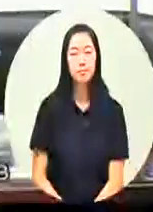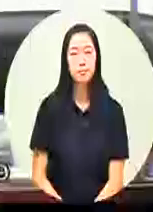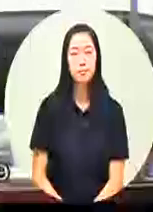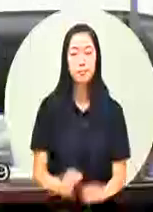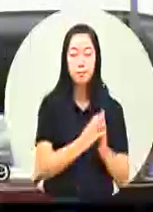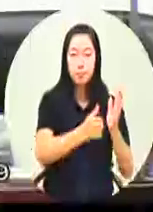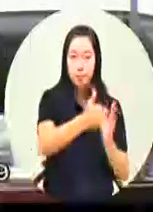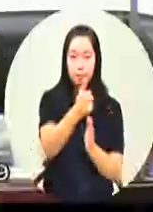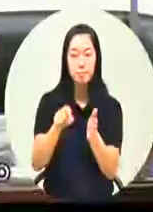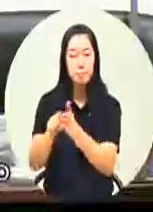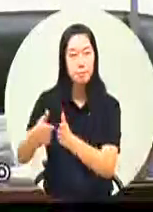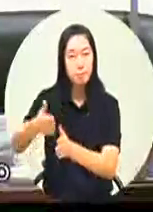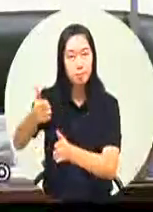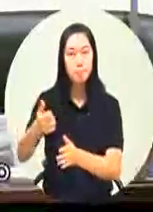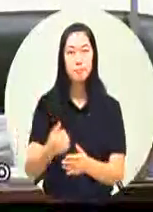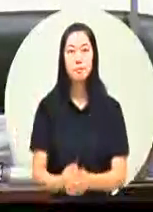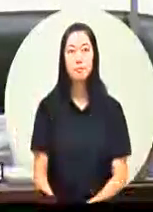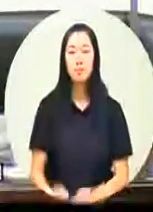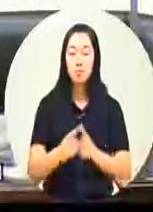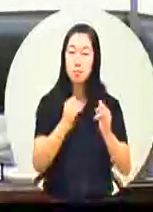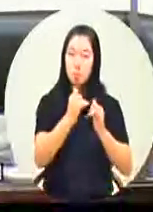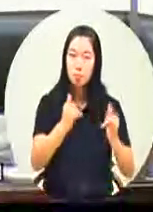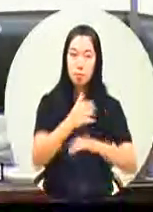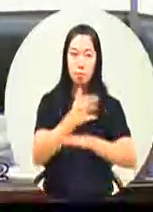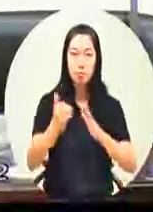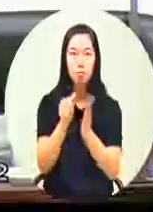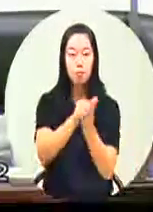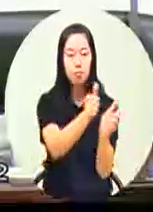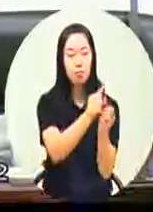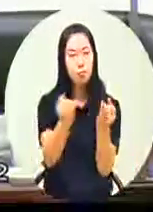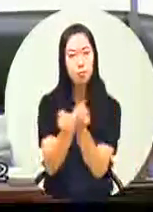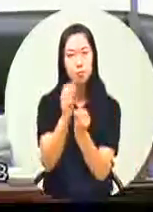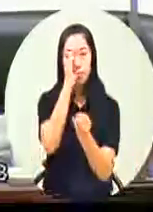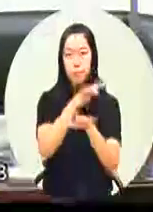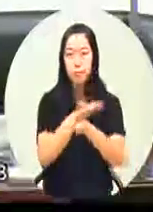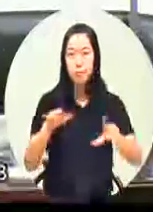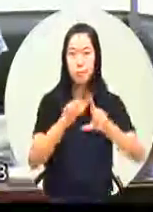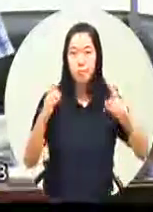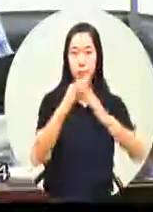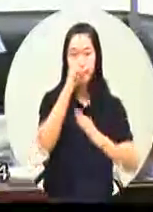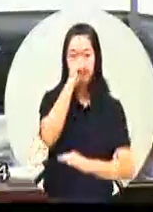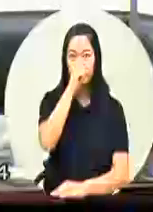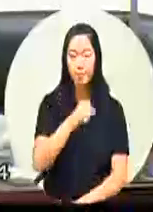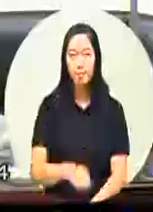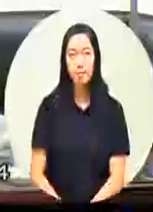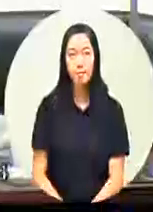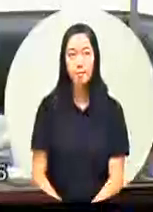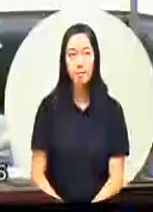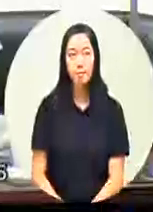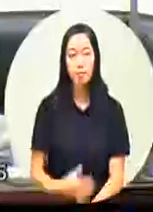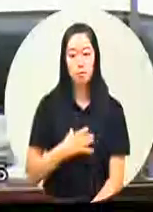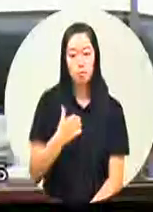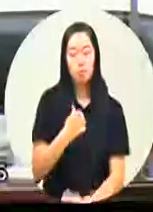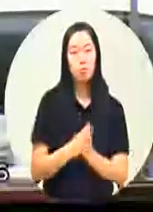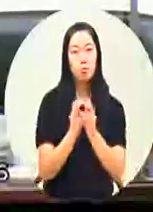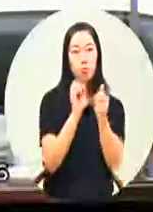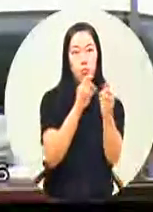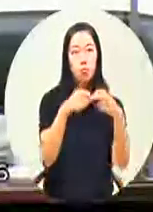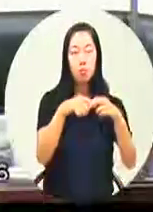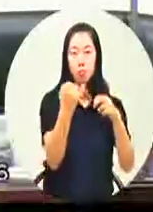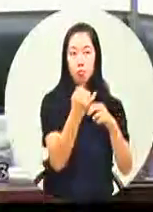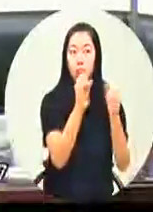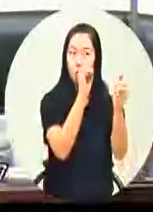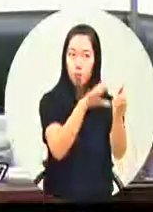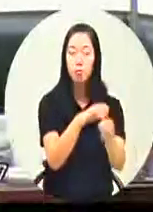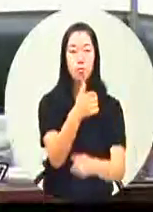长啊，我们市民乡亲跟新闻界朋友，大家午安，大家好。那刚刚吴局长答复我们李议员答复得很